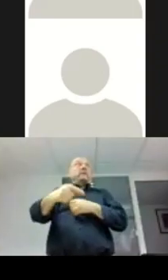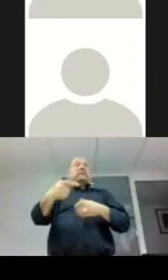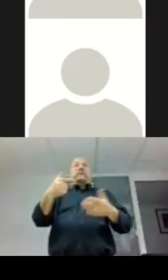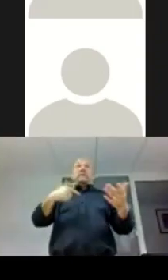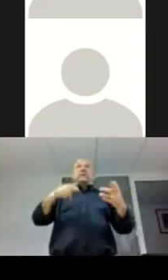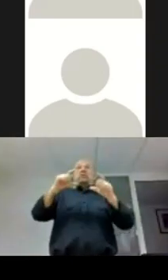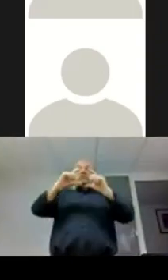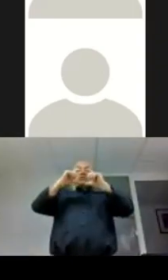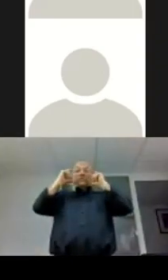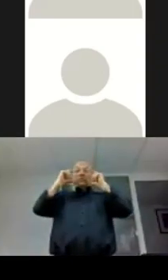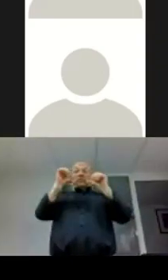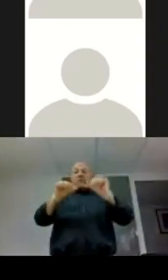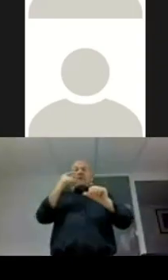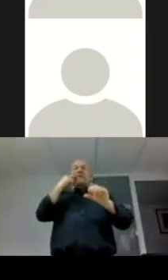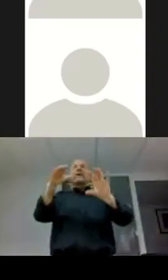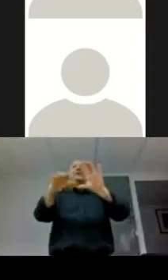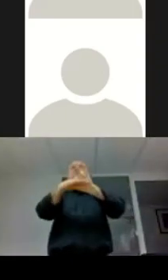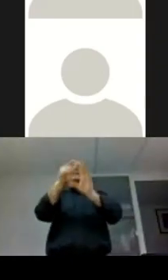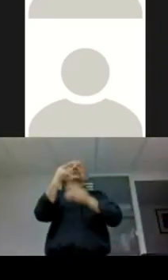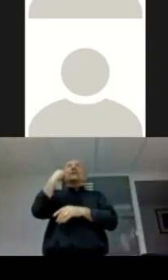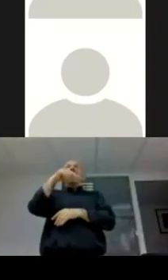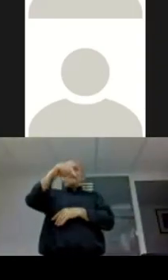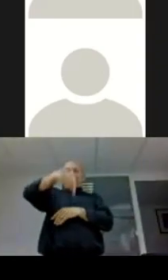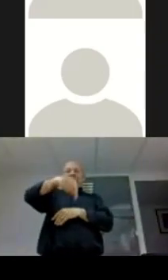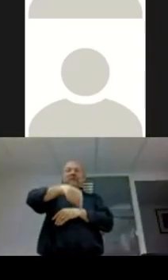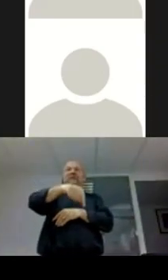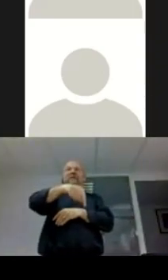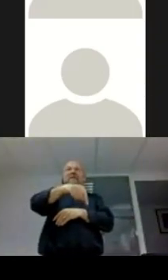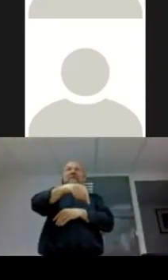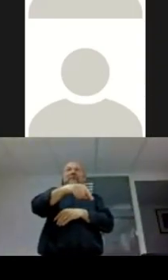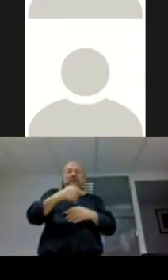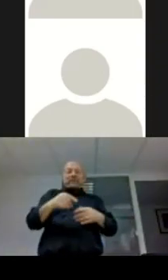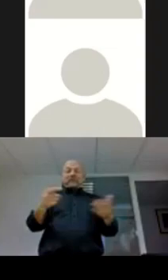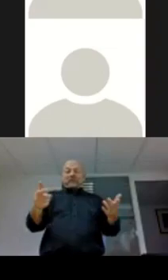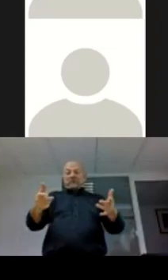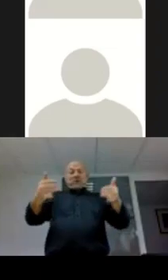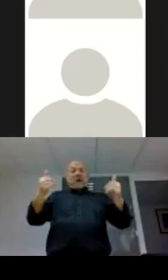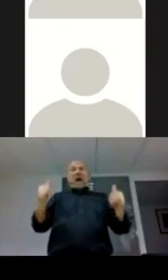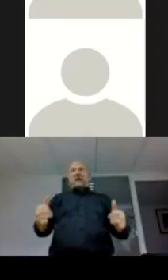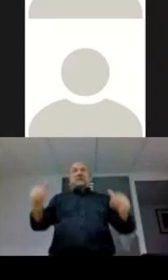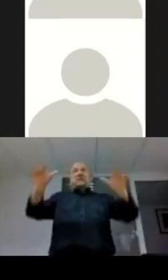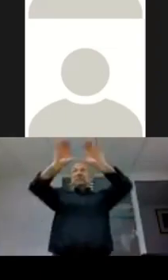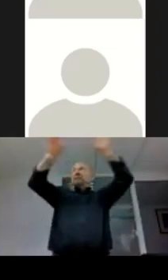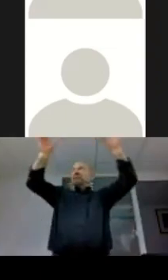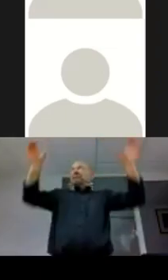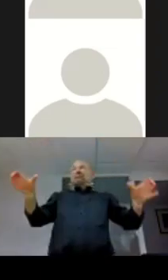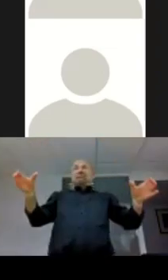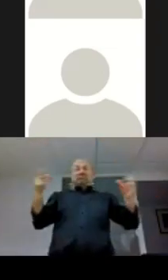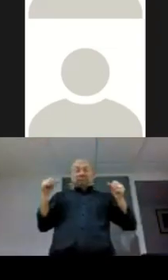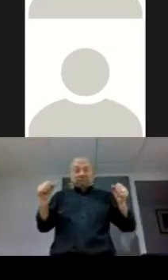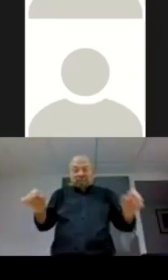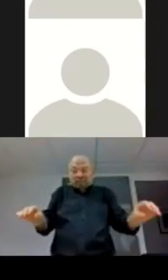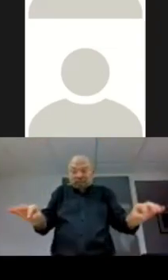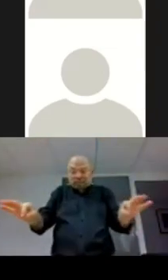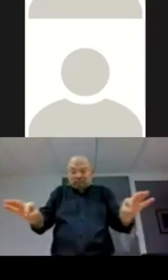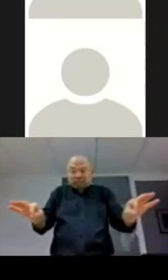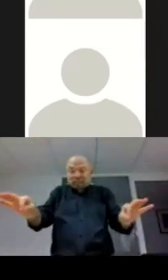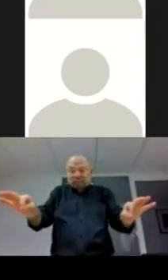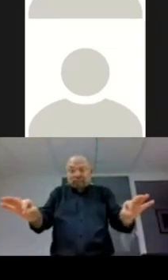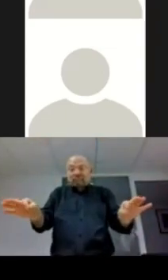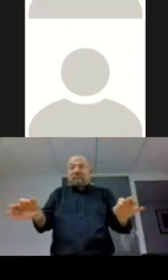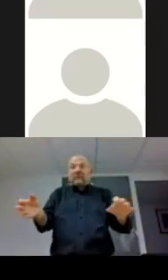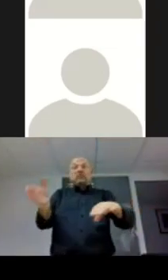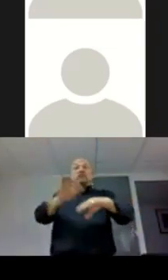prochaine. Robots en fait, qui permettent aux chirurgiens, comme vous le voyez sur la chirurgie du bas, d'être installés assis à